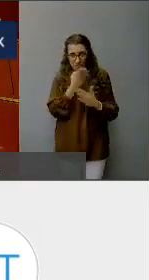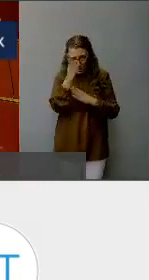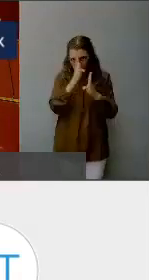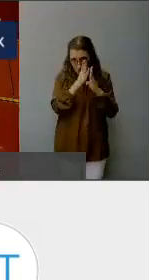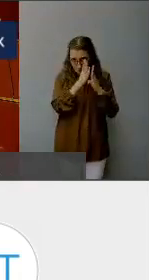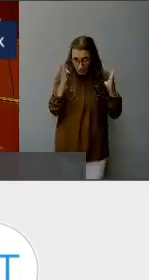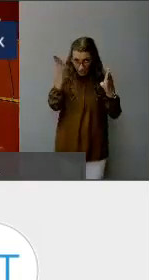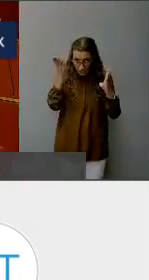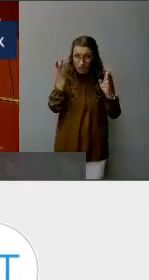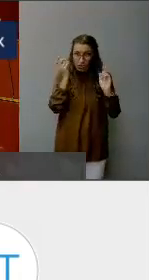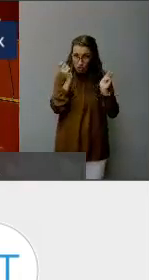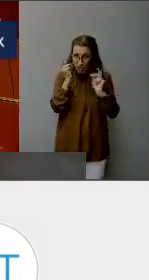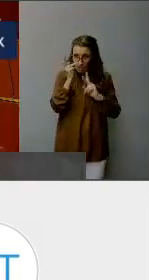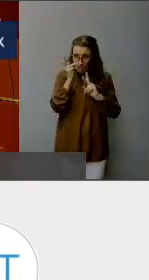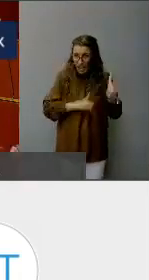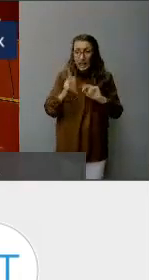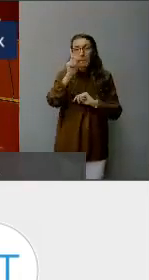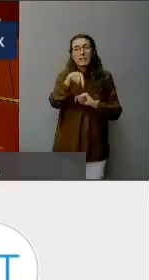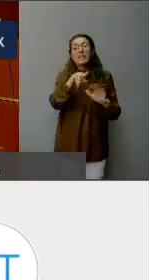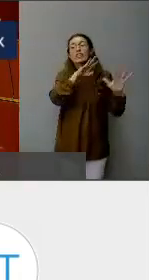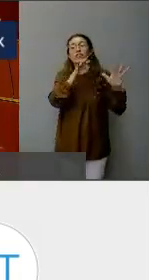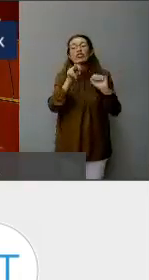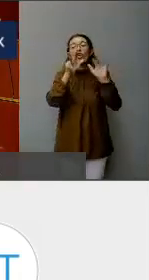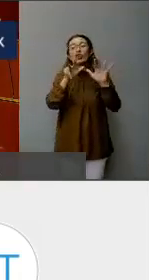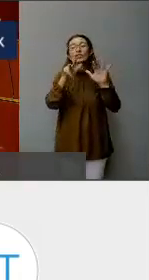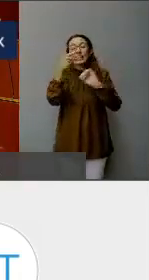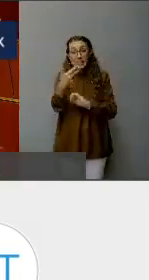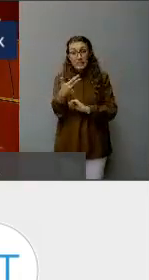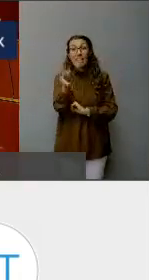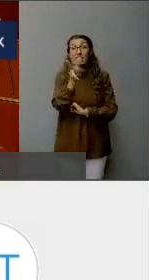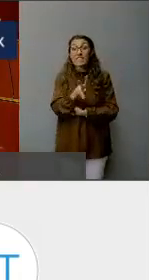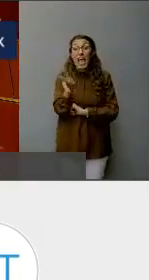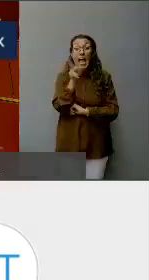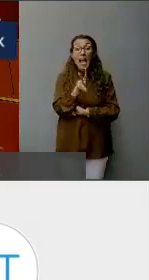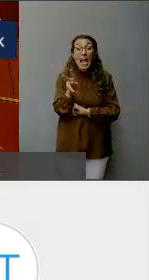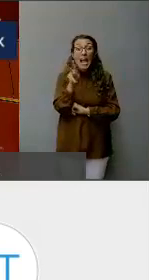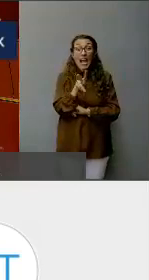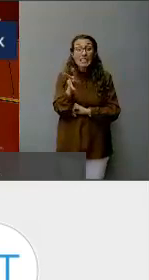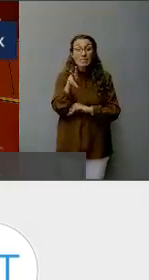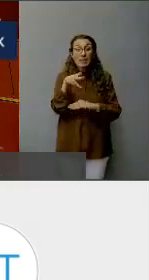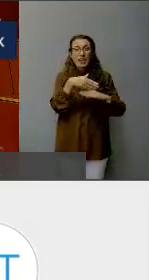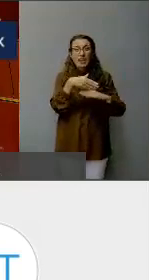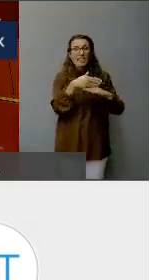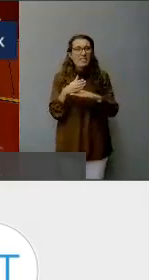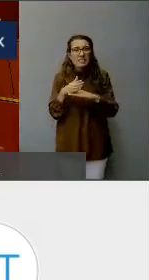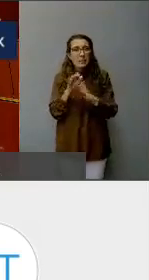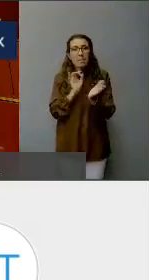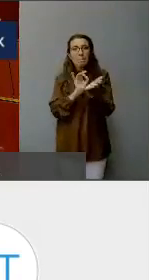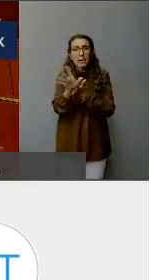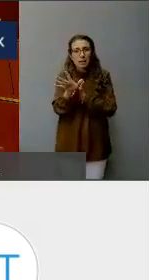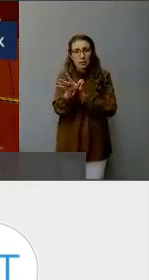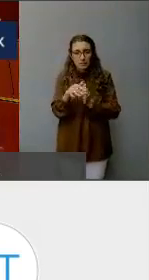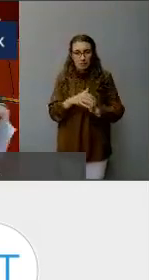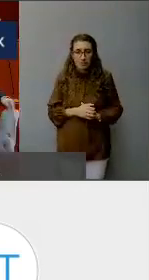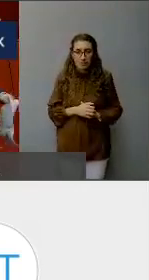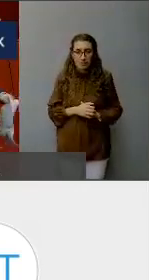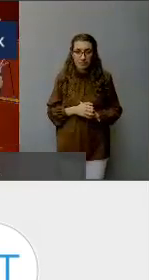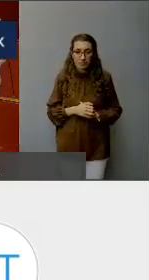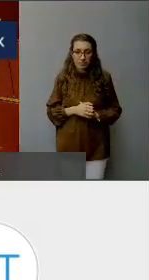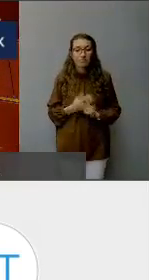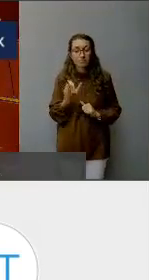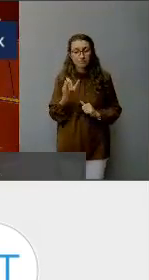cercano i giornali 1983 mesi ma un'intera frazione a rischio sfratto corriere